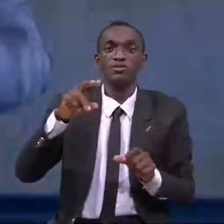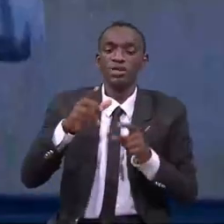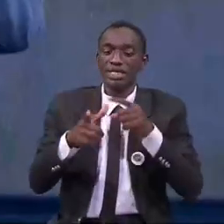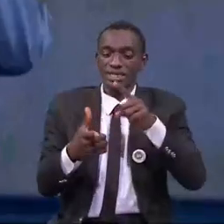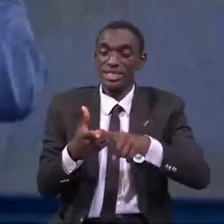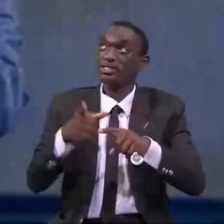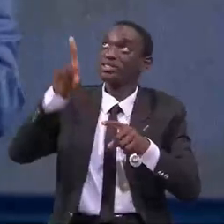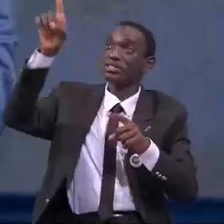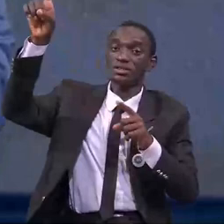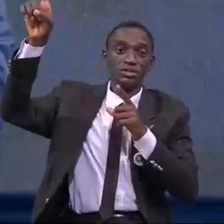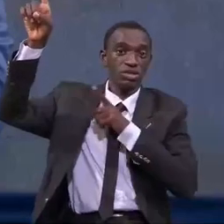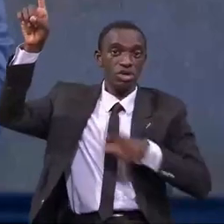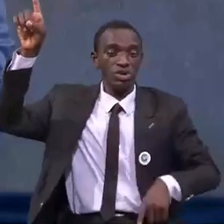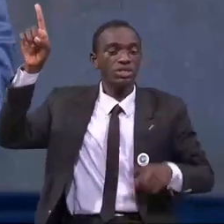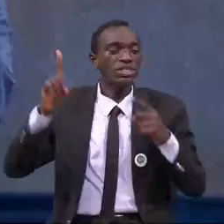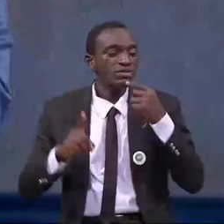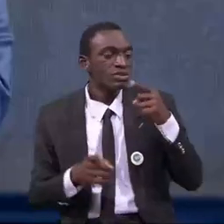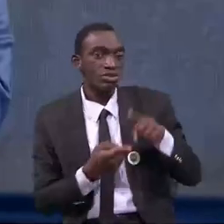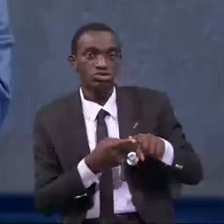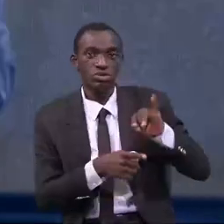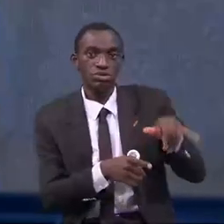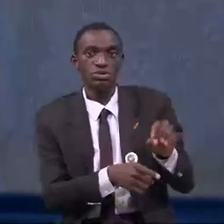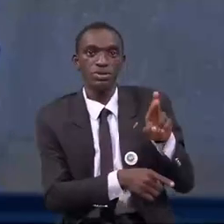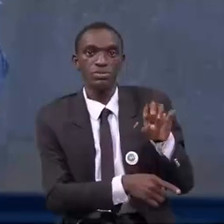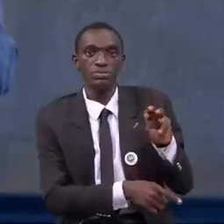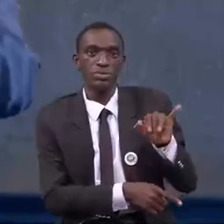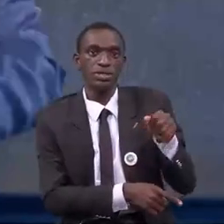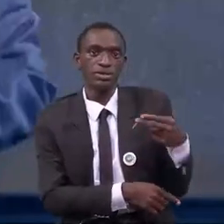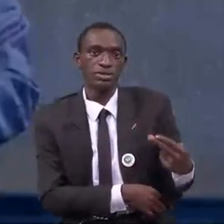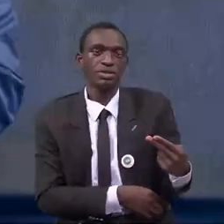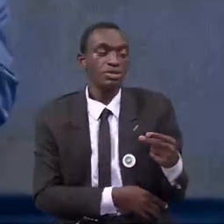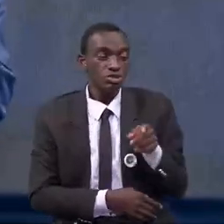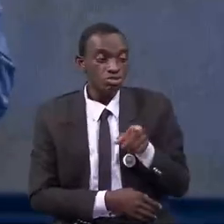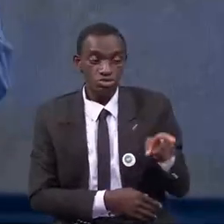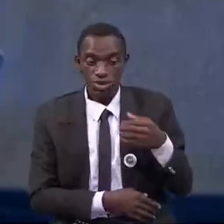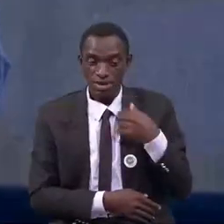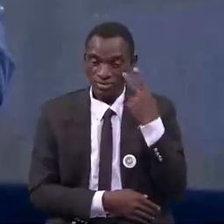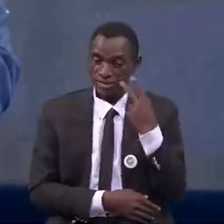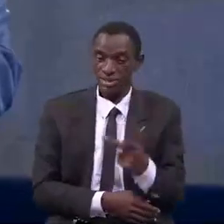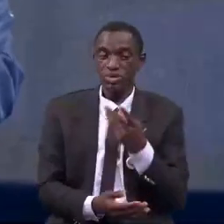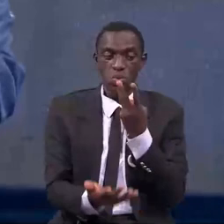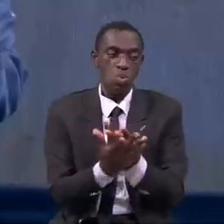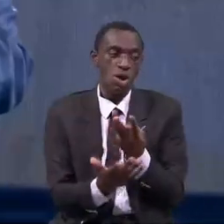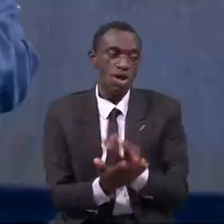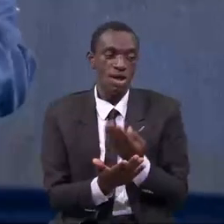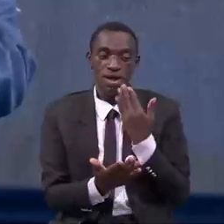12 et l'éternel me dit tu as bien